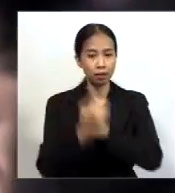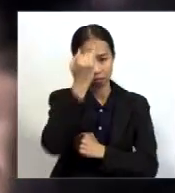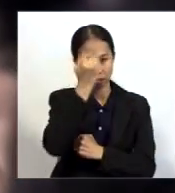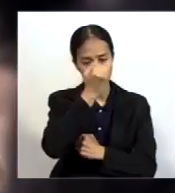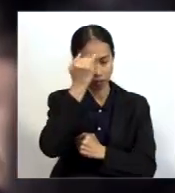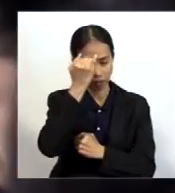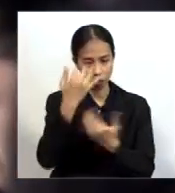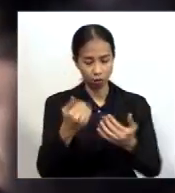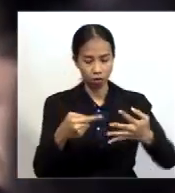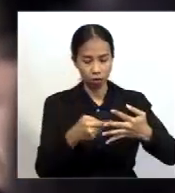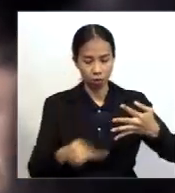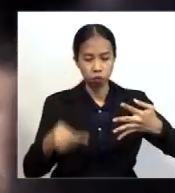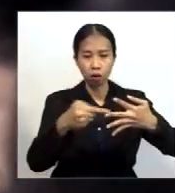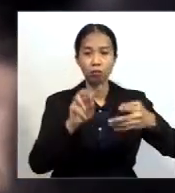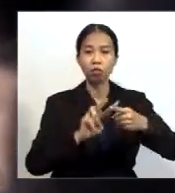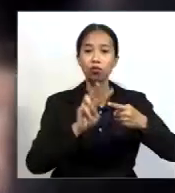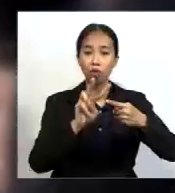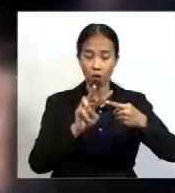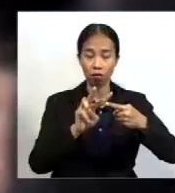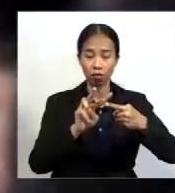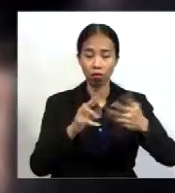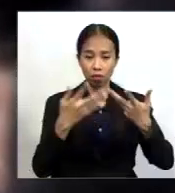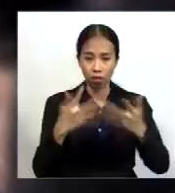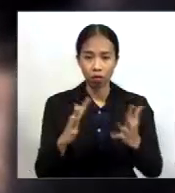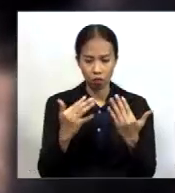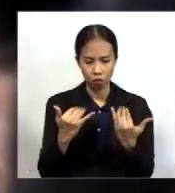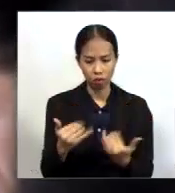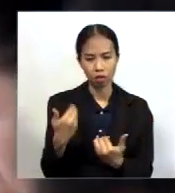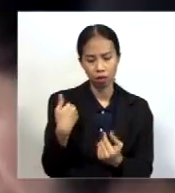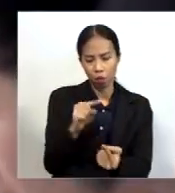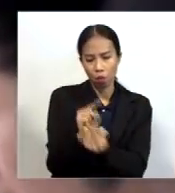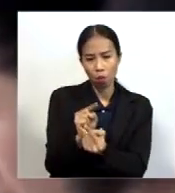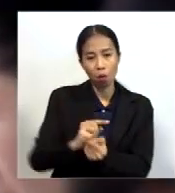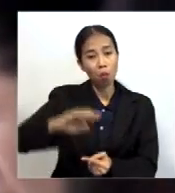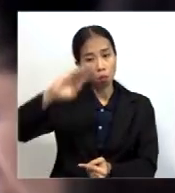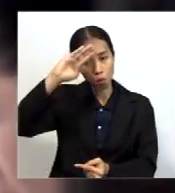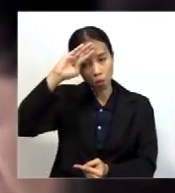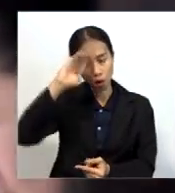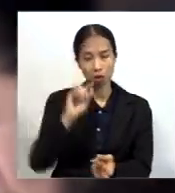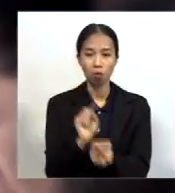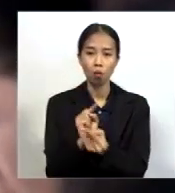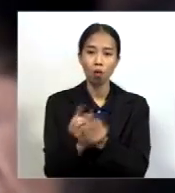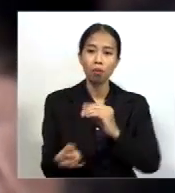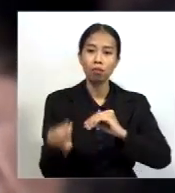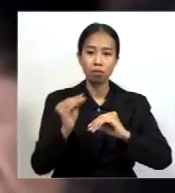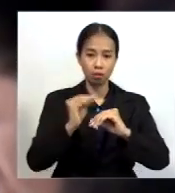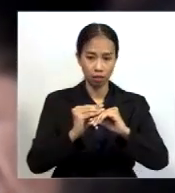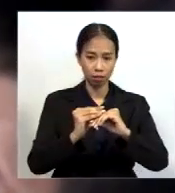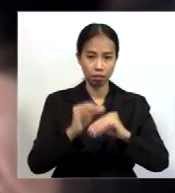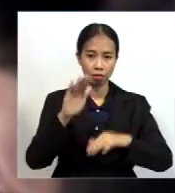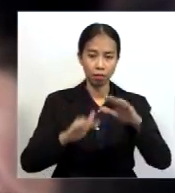2แซงประเทศเกาหลีใต้นะครับก็ขณะนี้มีรายงานผู้ป่วยรายใหม่เพิ่มขึ้นนะครับมีผู้ป่วยสะส